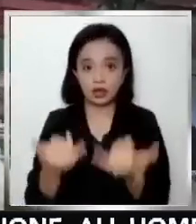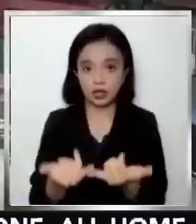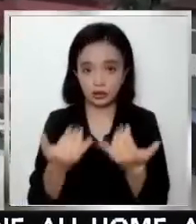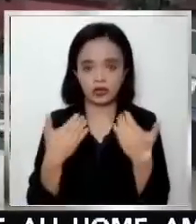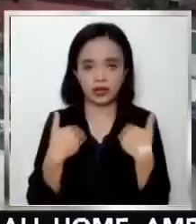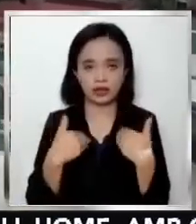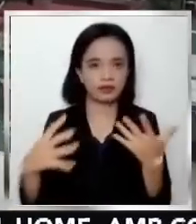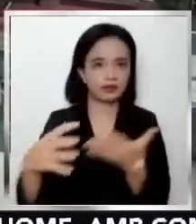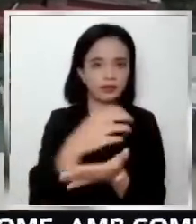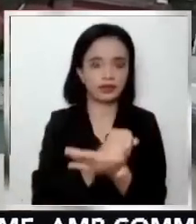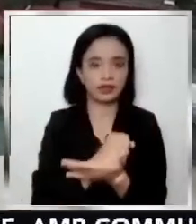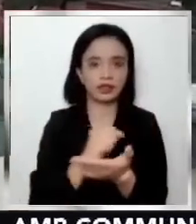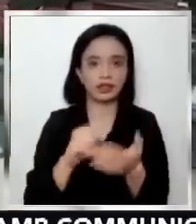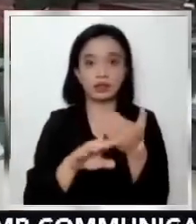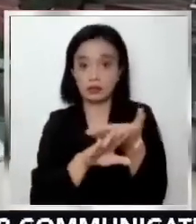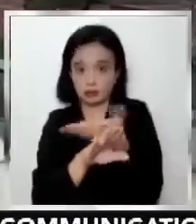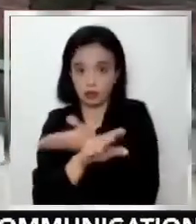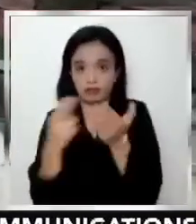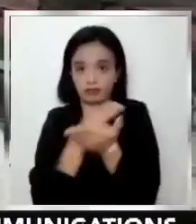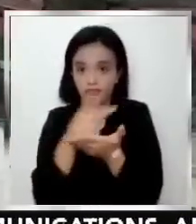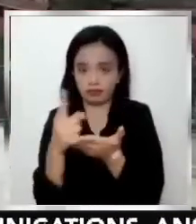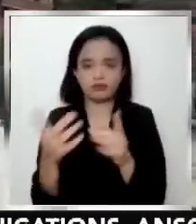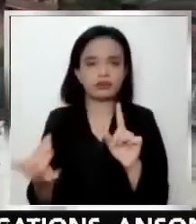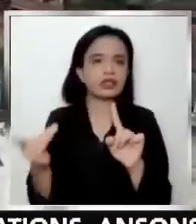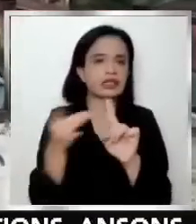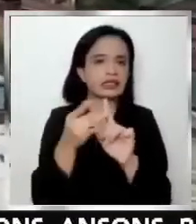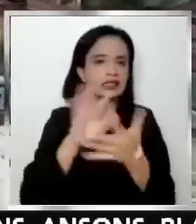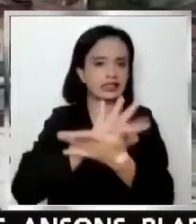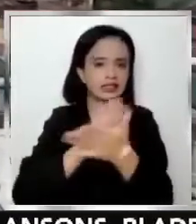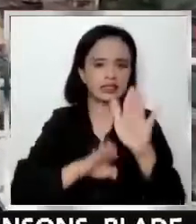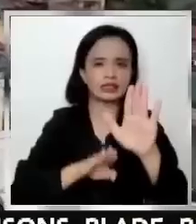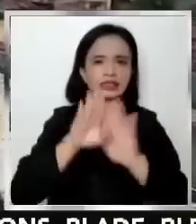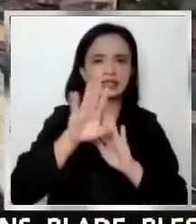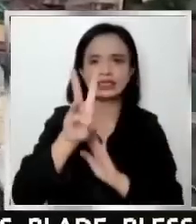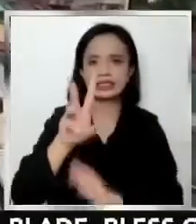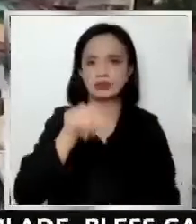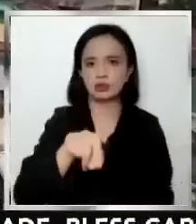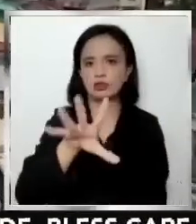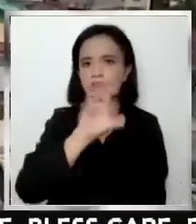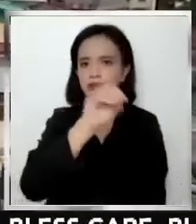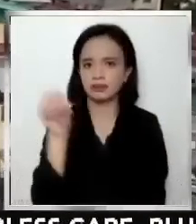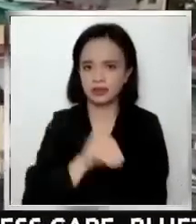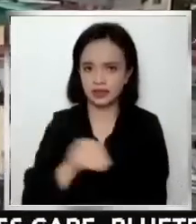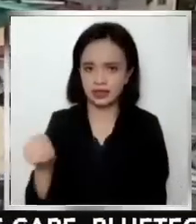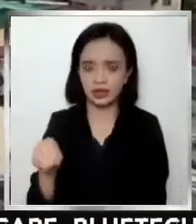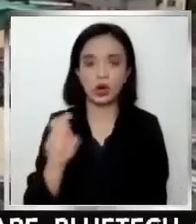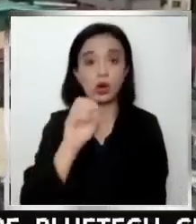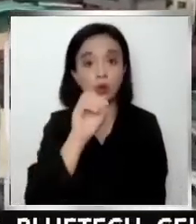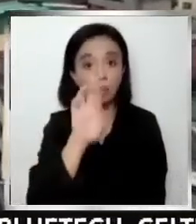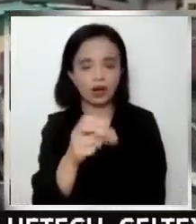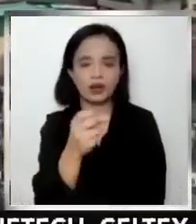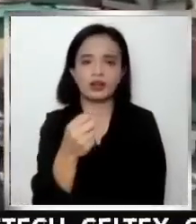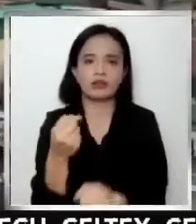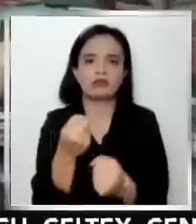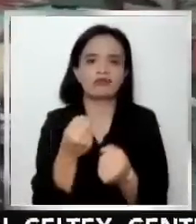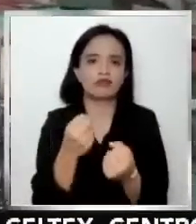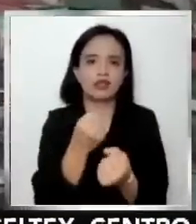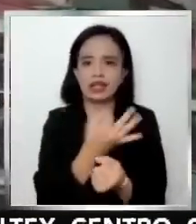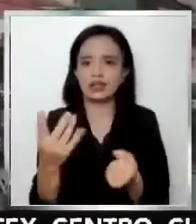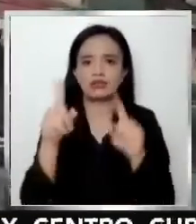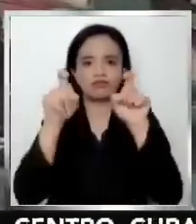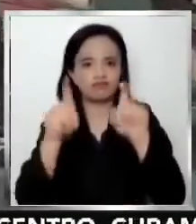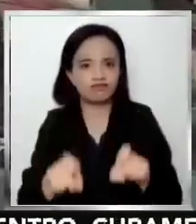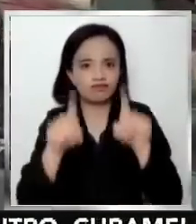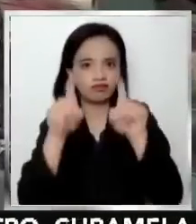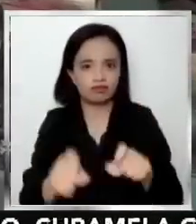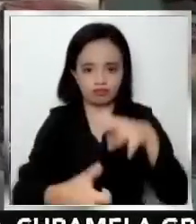na raw sa 6.5% ang positivity rate sa Metro Manila o yung porsyento ng nagpapatest na nagpopositibo, lagpas sa 5% threshold